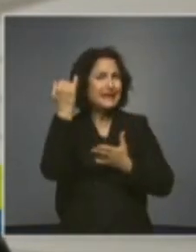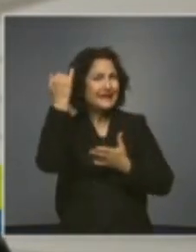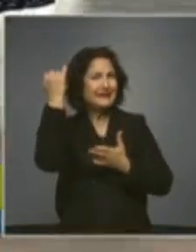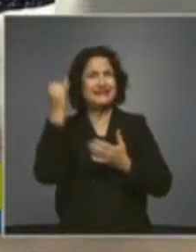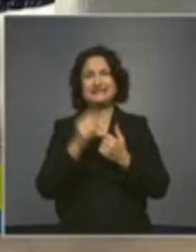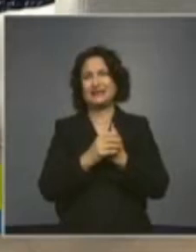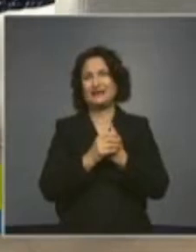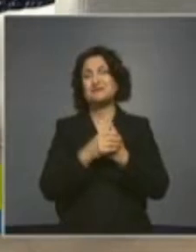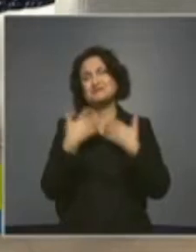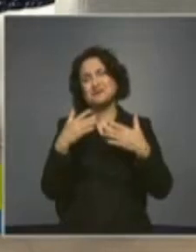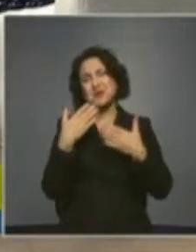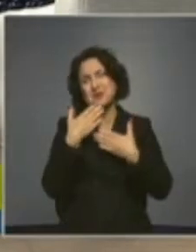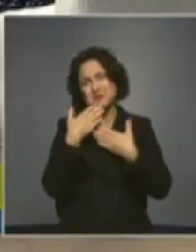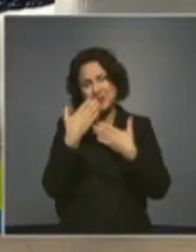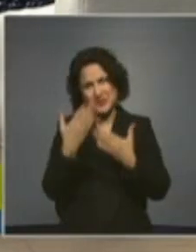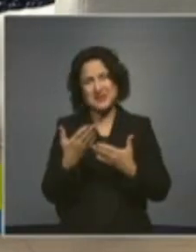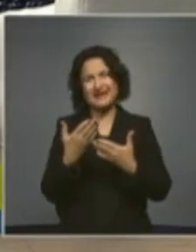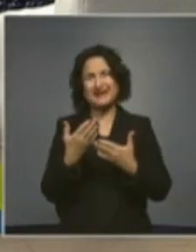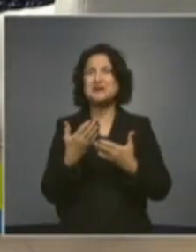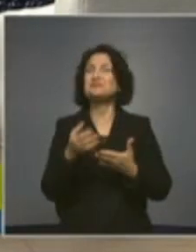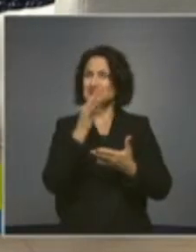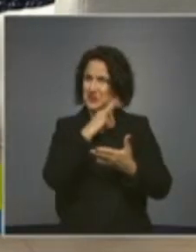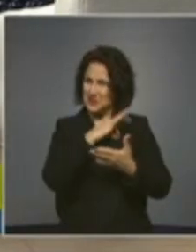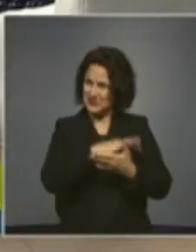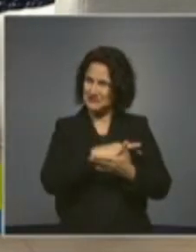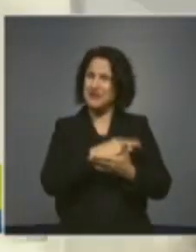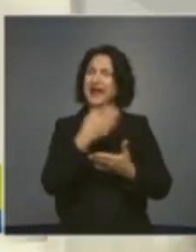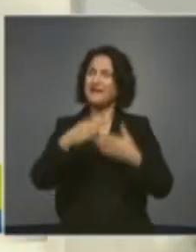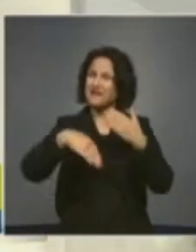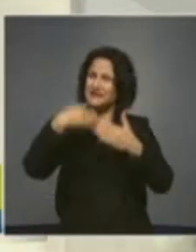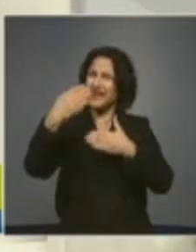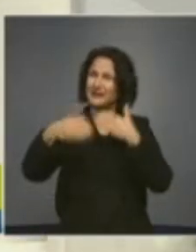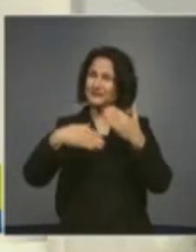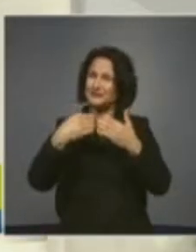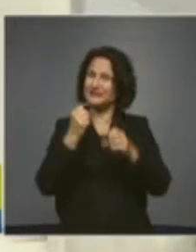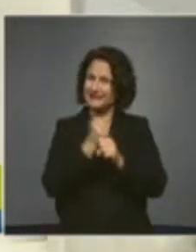подобни. Много ви благодаря за този разговор. Късмет ви желая. Успех в следващото начинание. Благодаря.